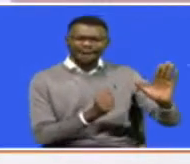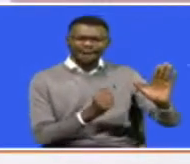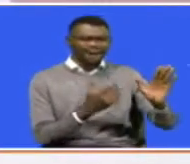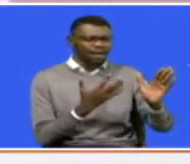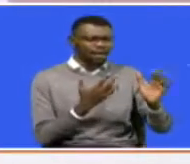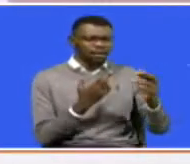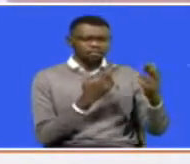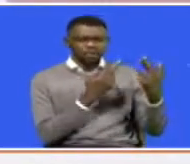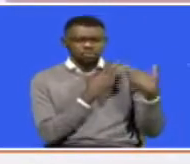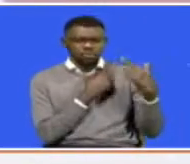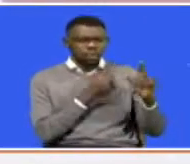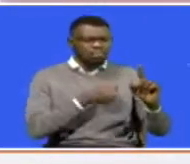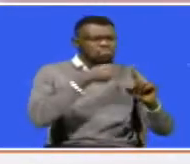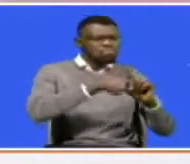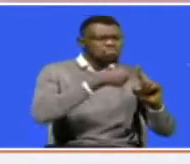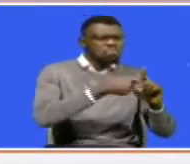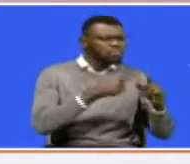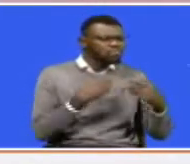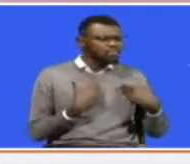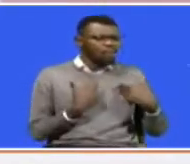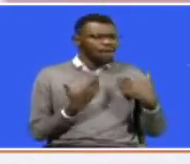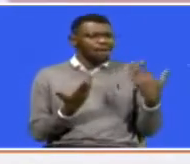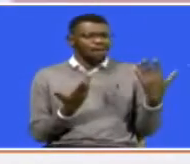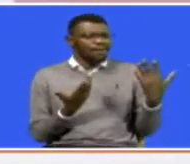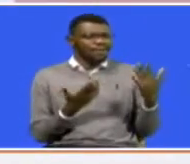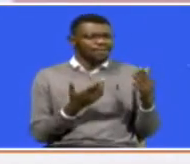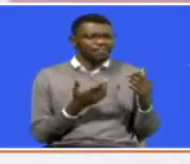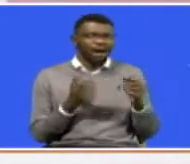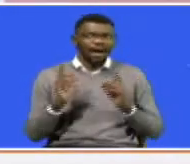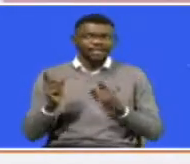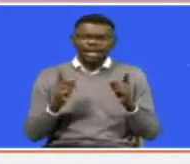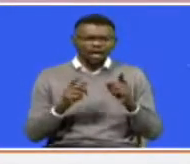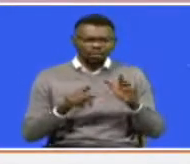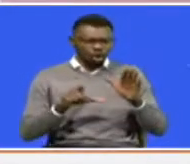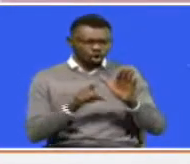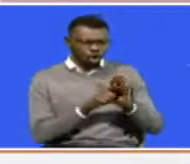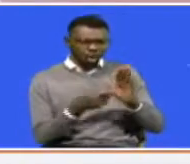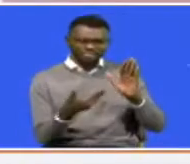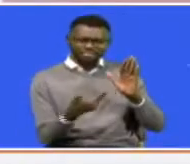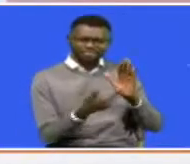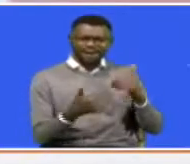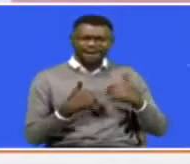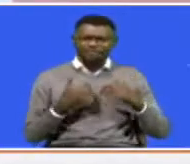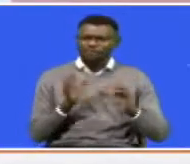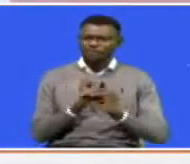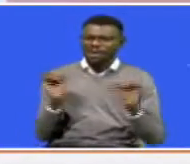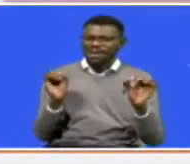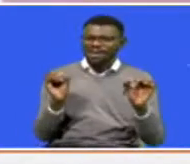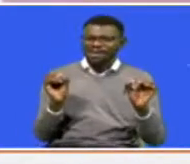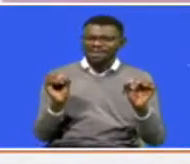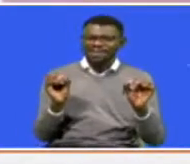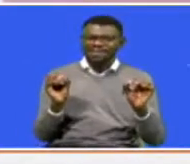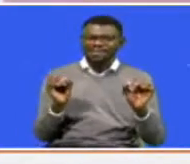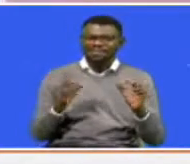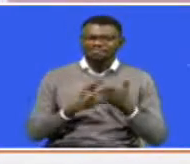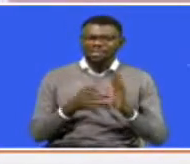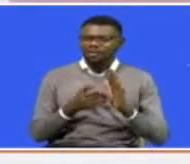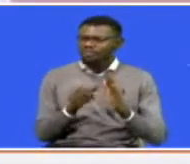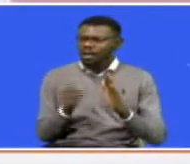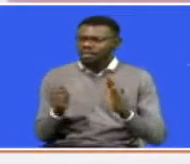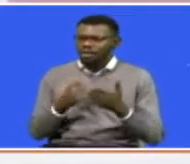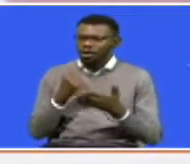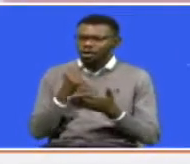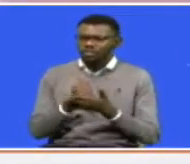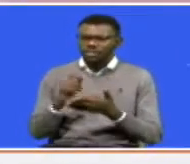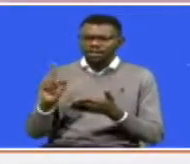balozi wa mahasla haitambuliwi kisheria na kikatiba. Kwa hivyo lazima tukumbushe watu wengi kwamba isi afisi, hata afisi ya